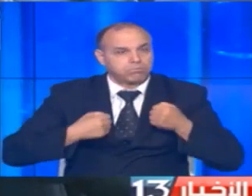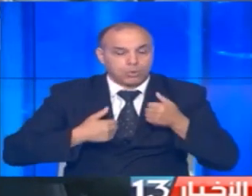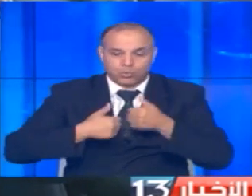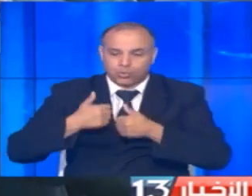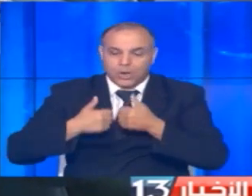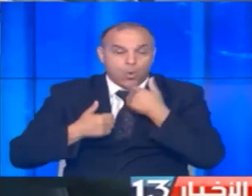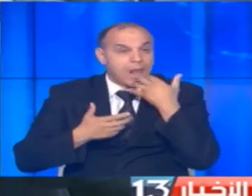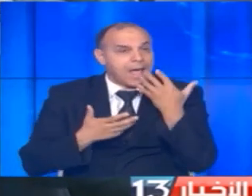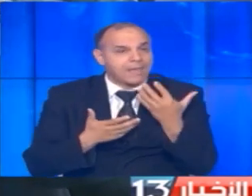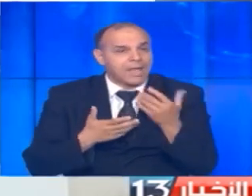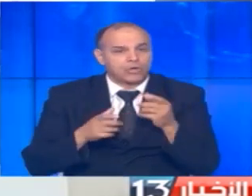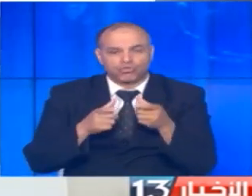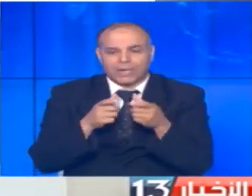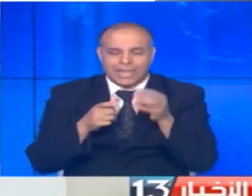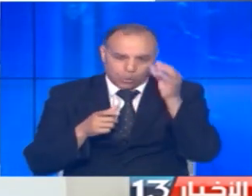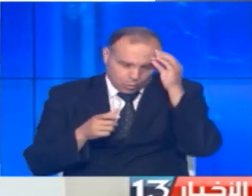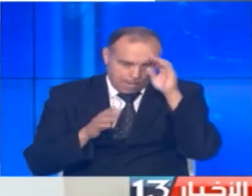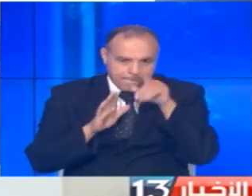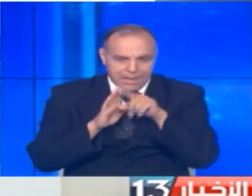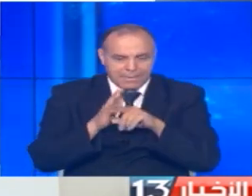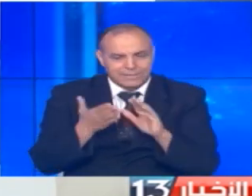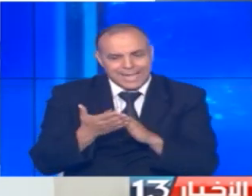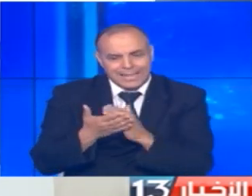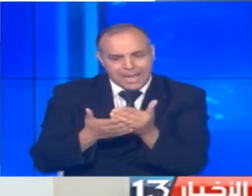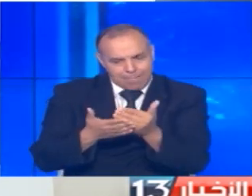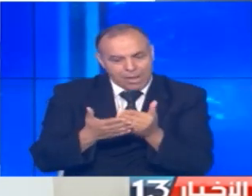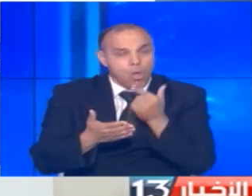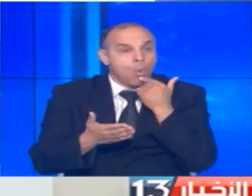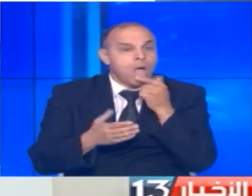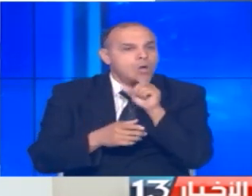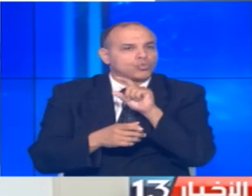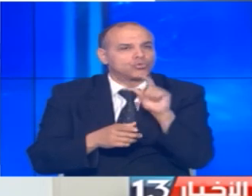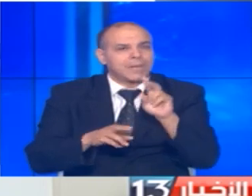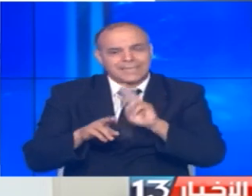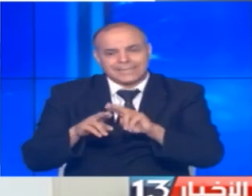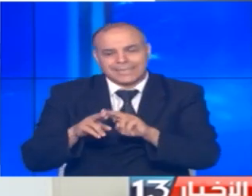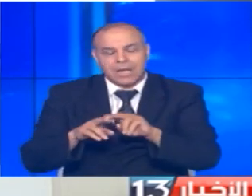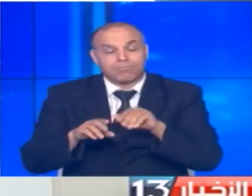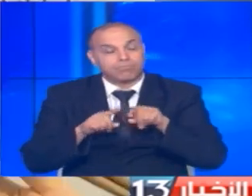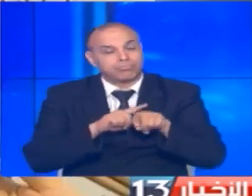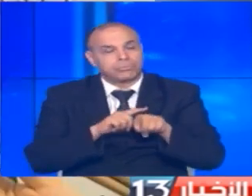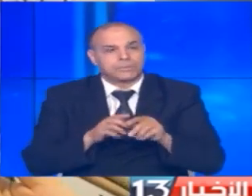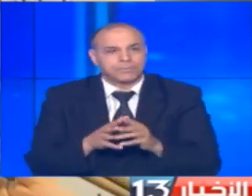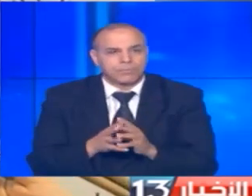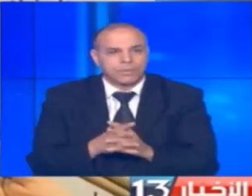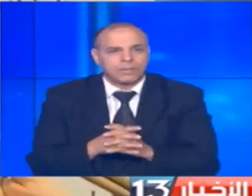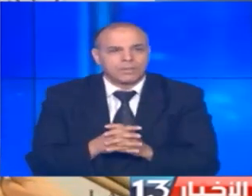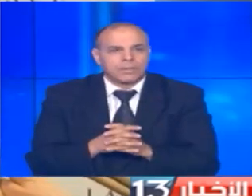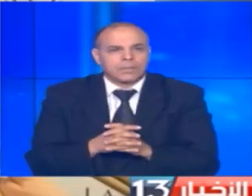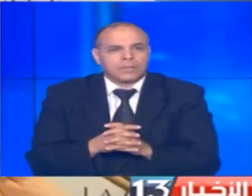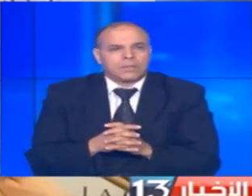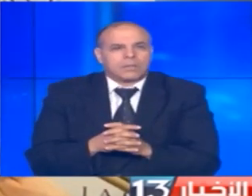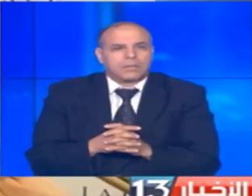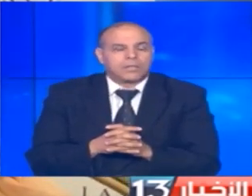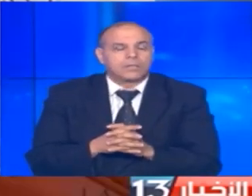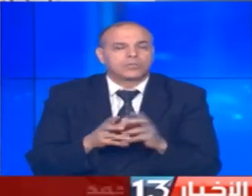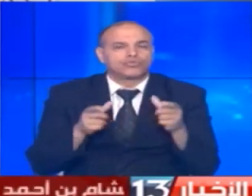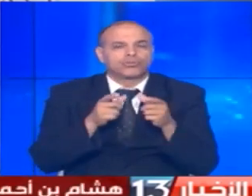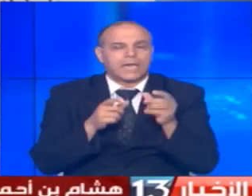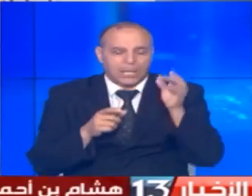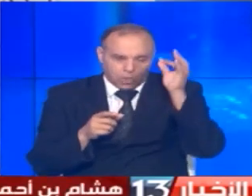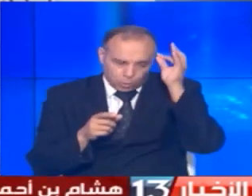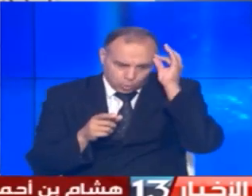التنافسية للمؤسسات عبر برامج تأهيل خاصة وجملة من الإصلاحات الهيكلية. إذا الشركة